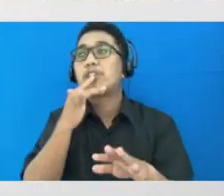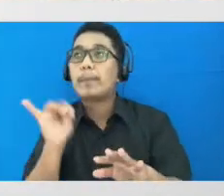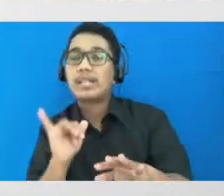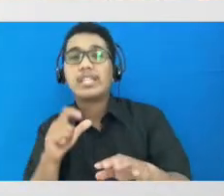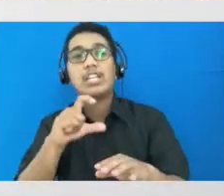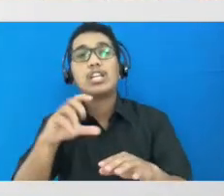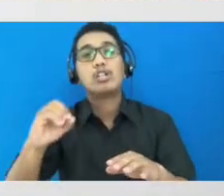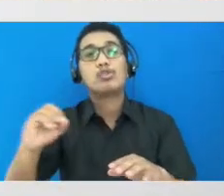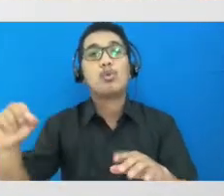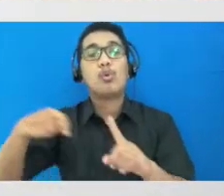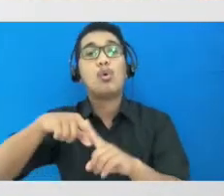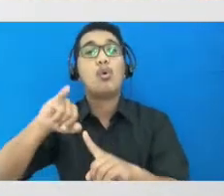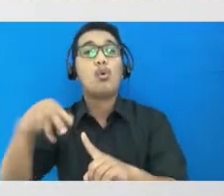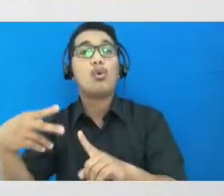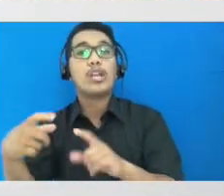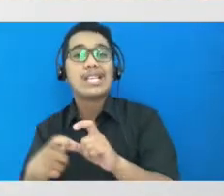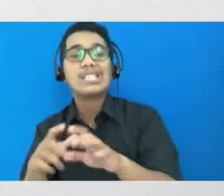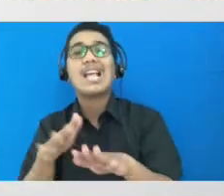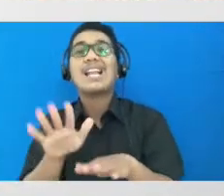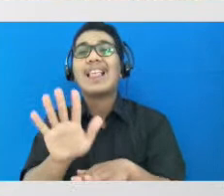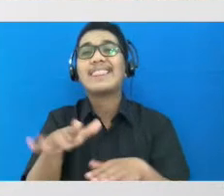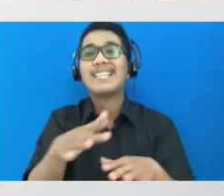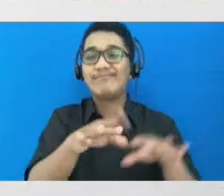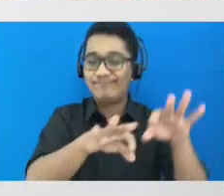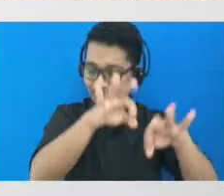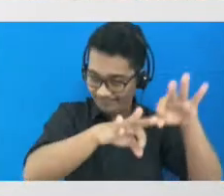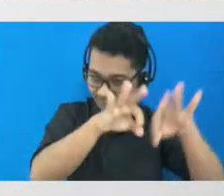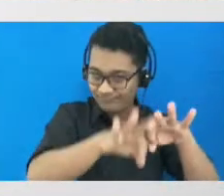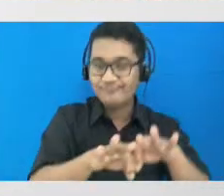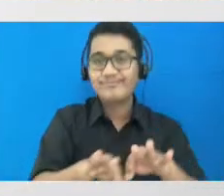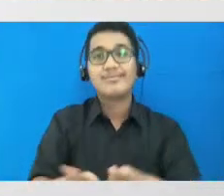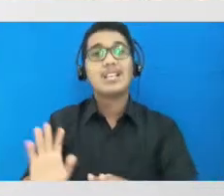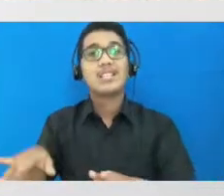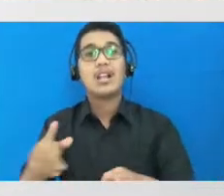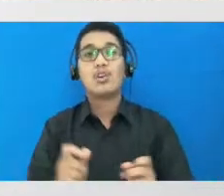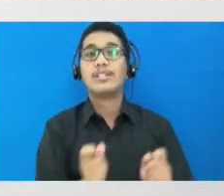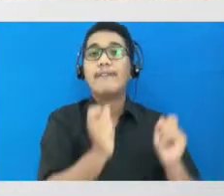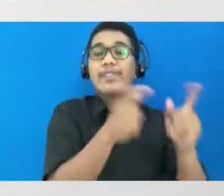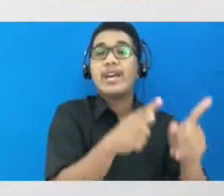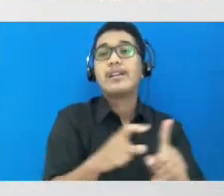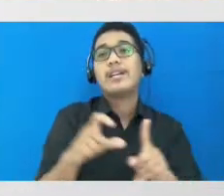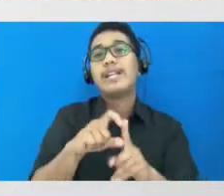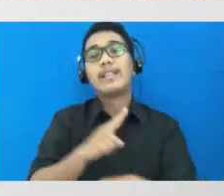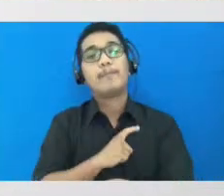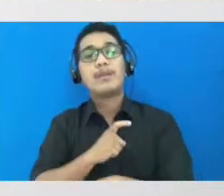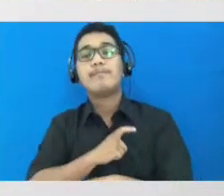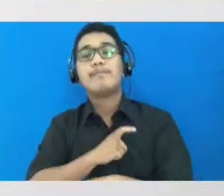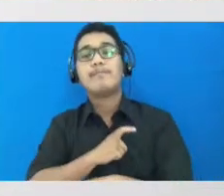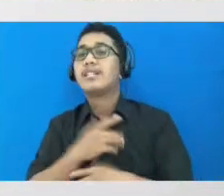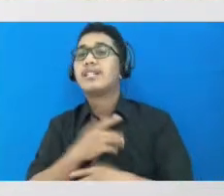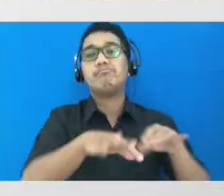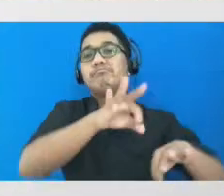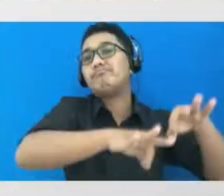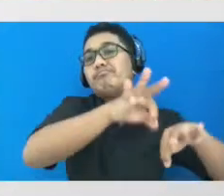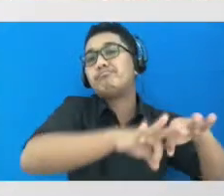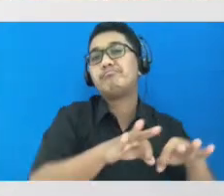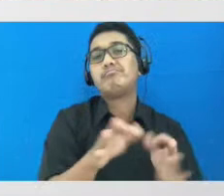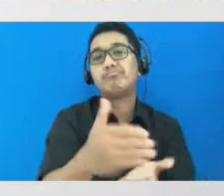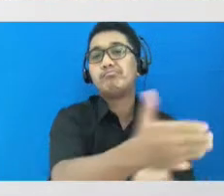data pribadinya nanti kalau dia mendaftar data terkait data pribadinya, bagaimana data pribadinya dikolek,